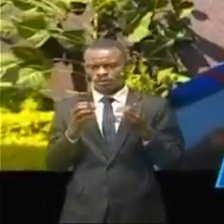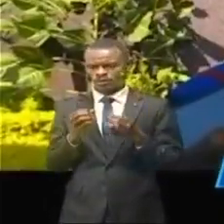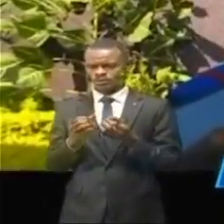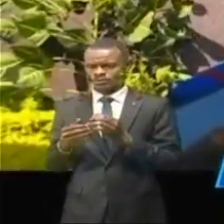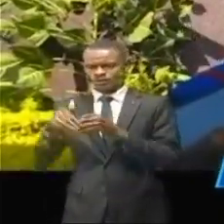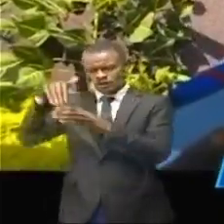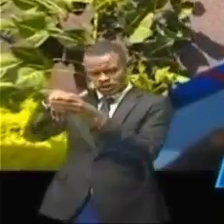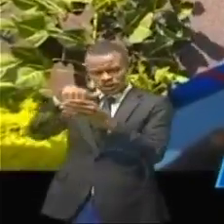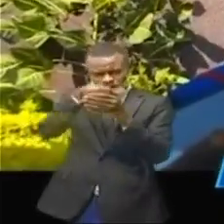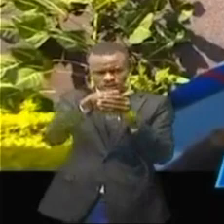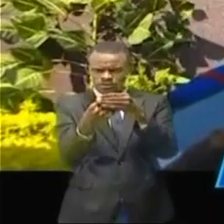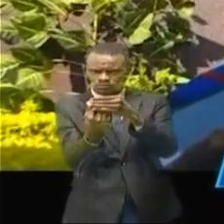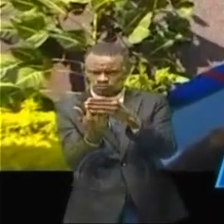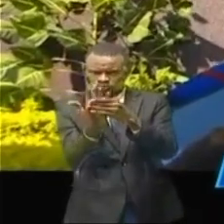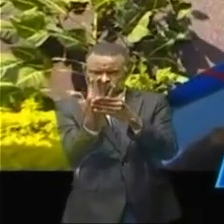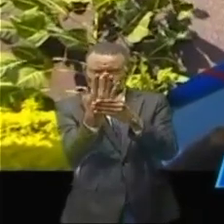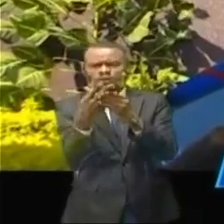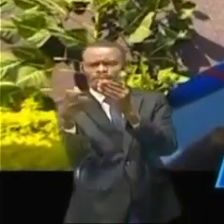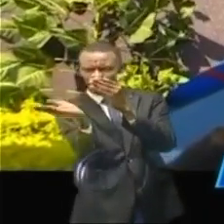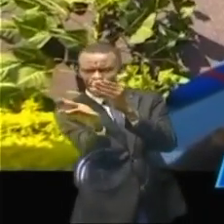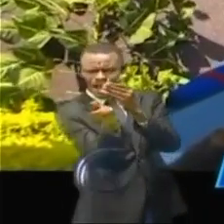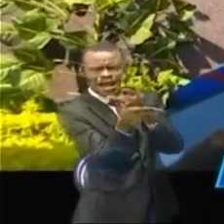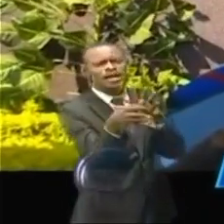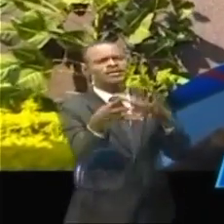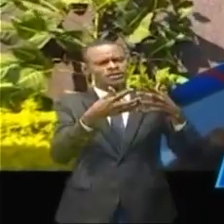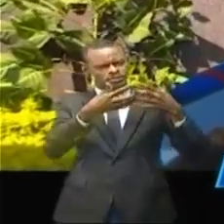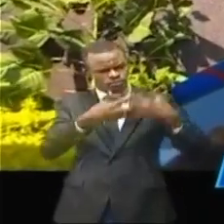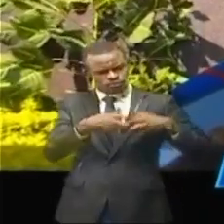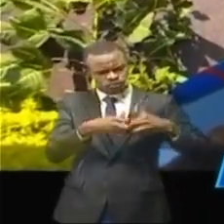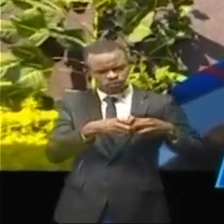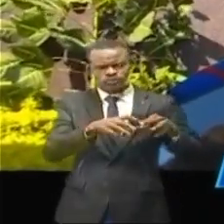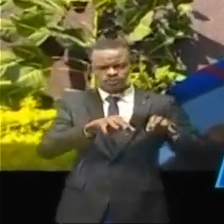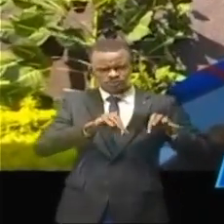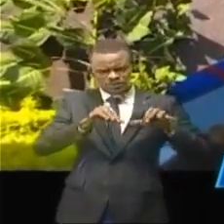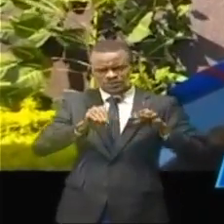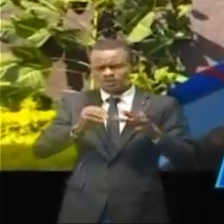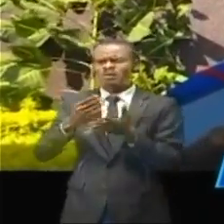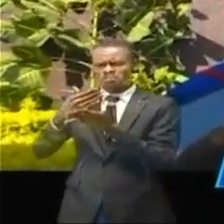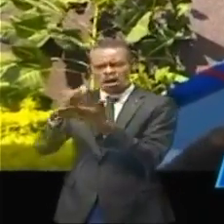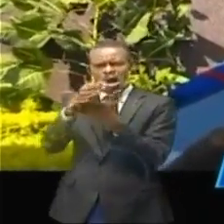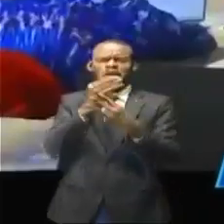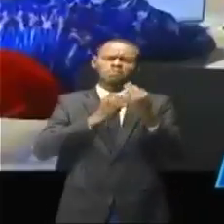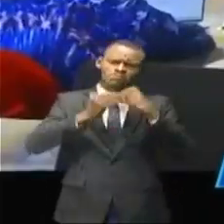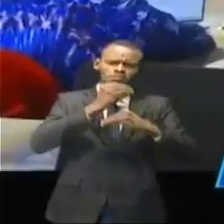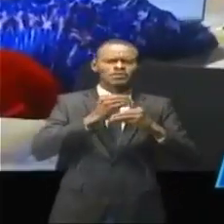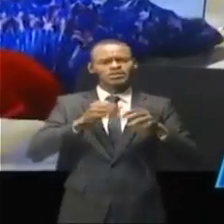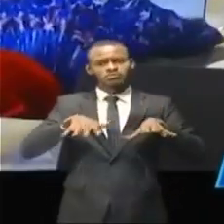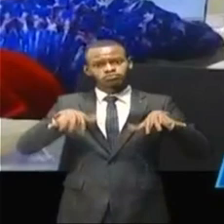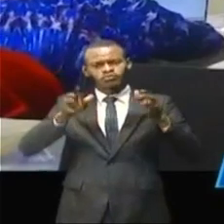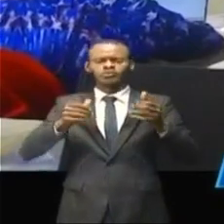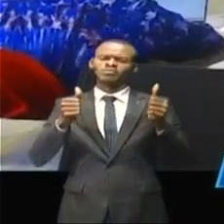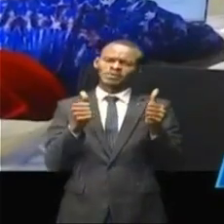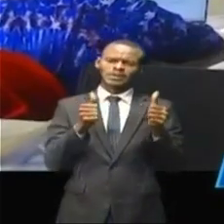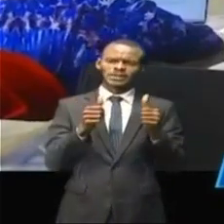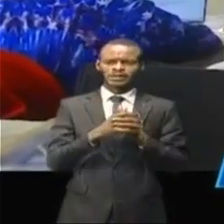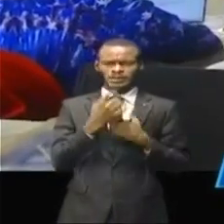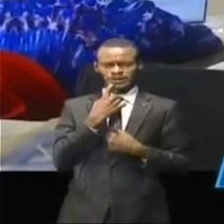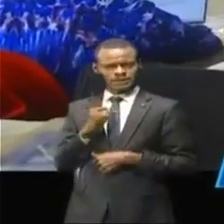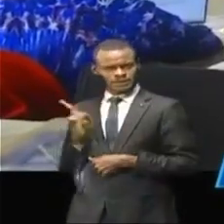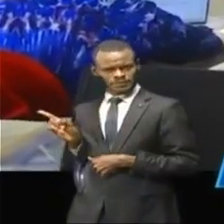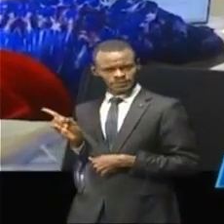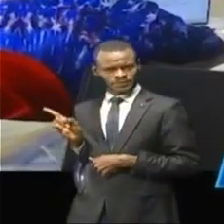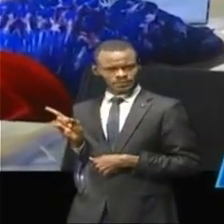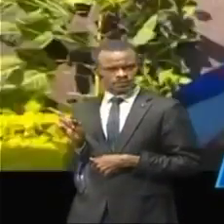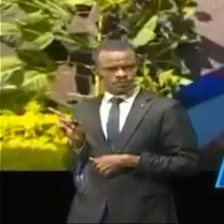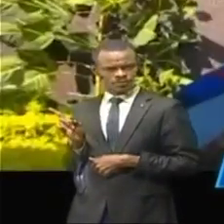va amener des cultures, des variétés qui sont adaptées au changement climatique. C'est ainsi que ces